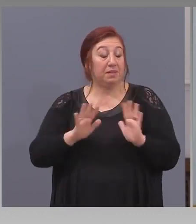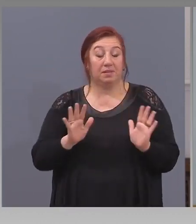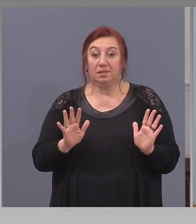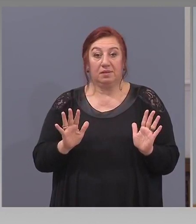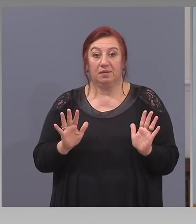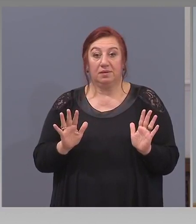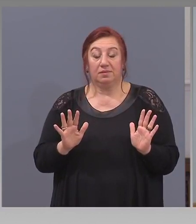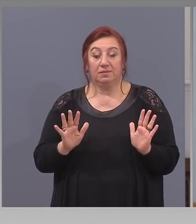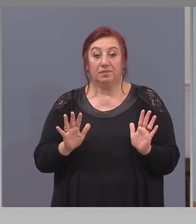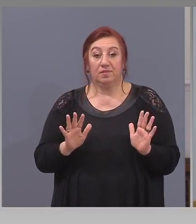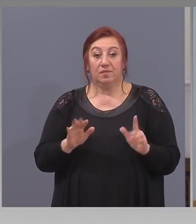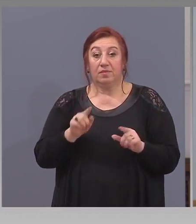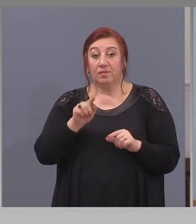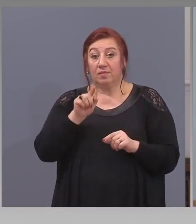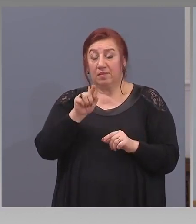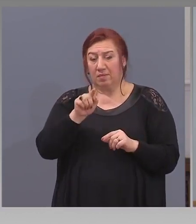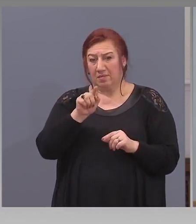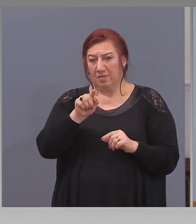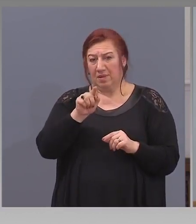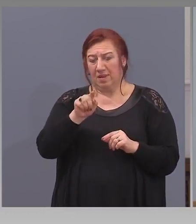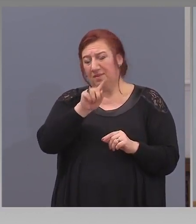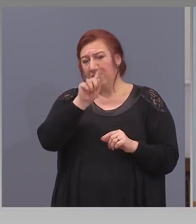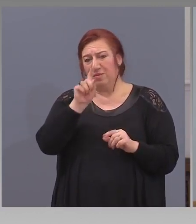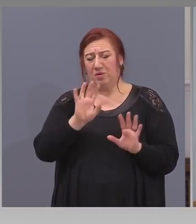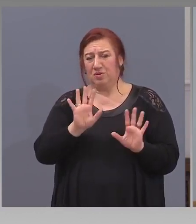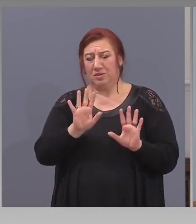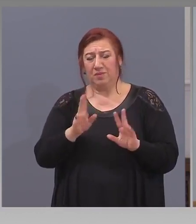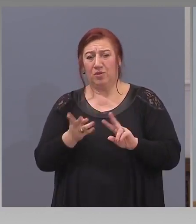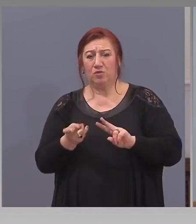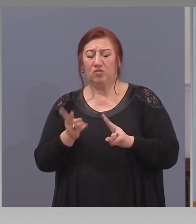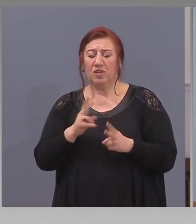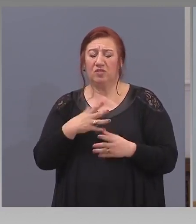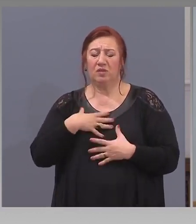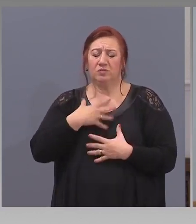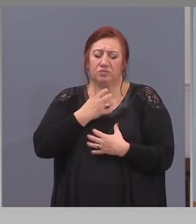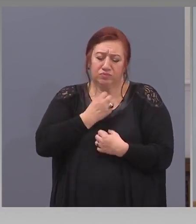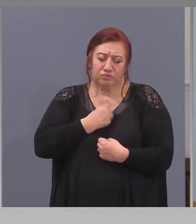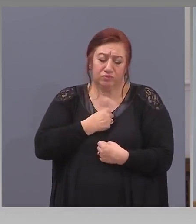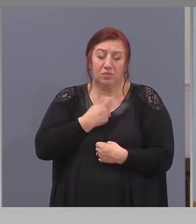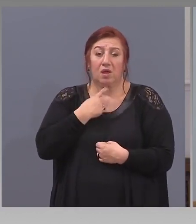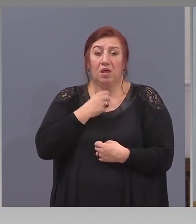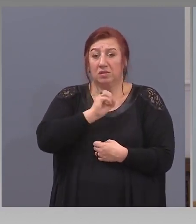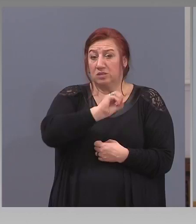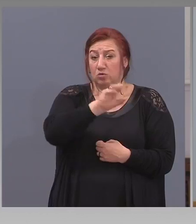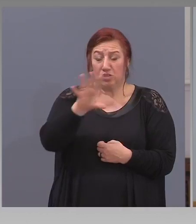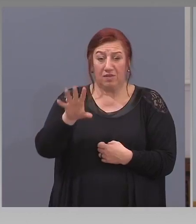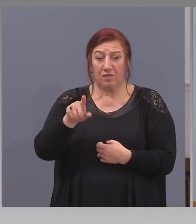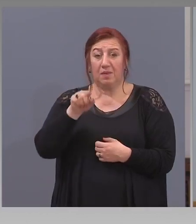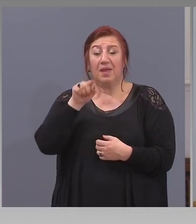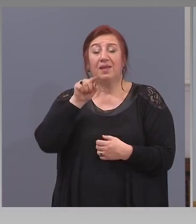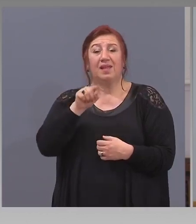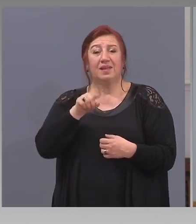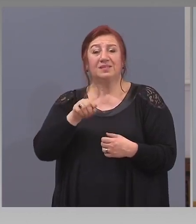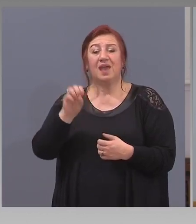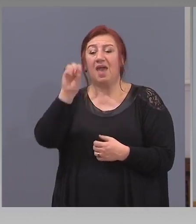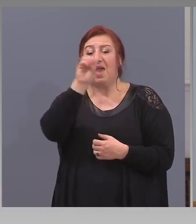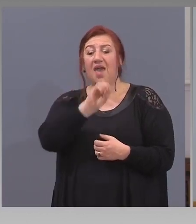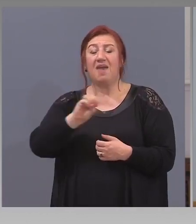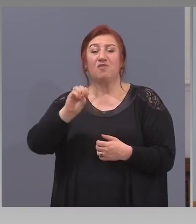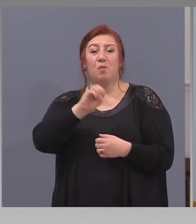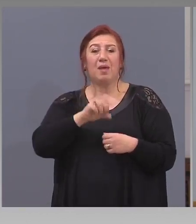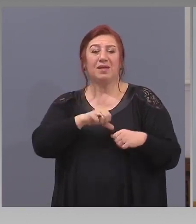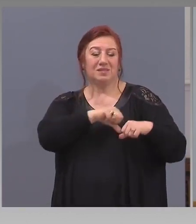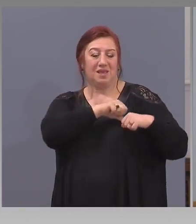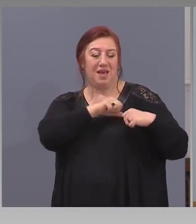Такива, освен това, с прискърбия го казвам, но тази европейска солидарност, за